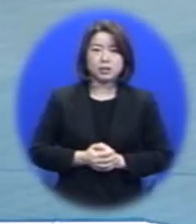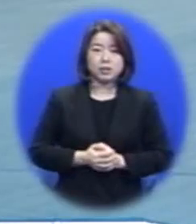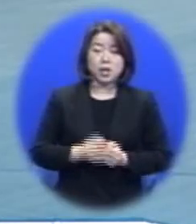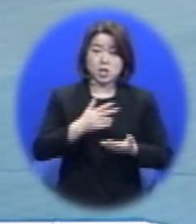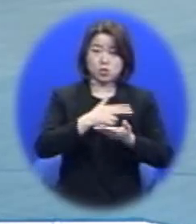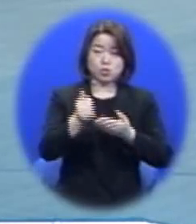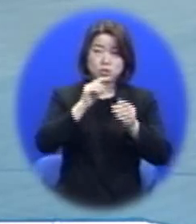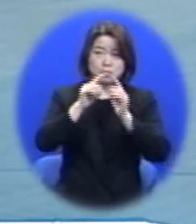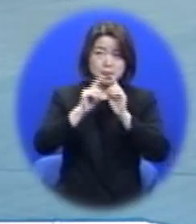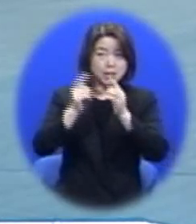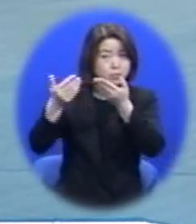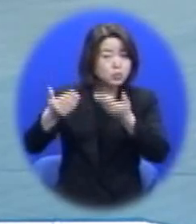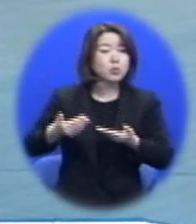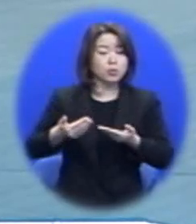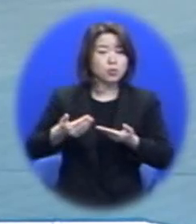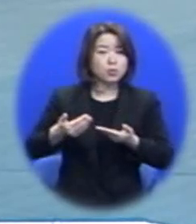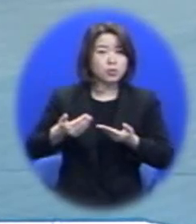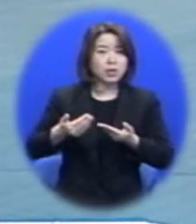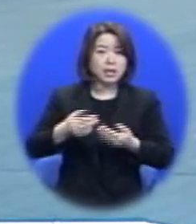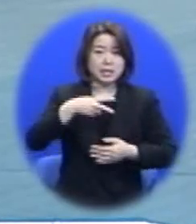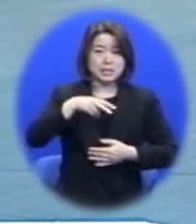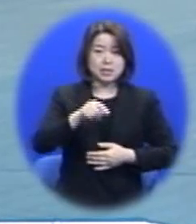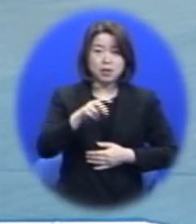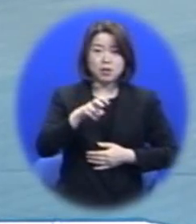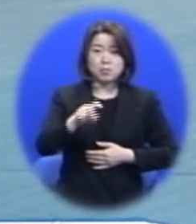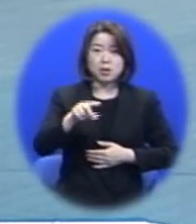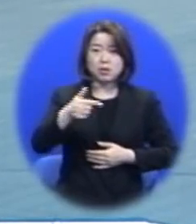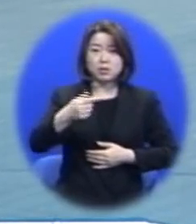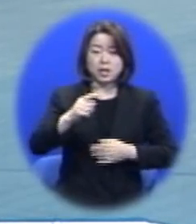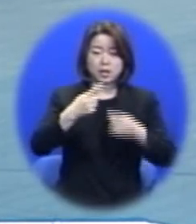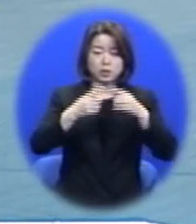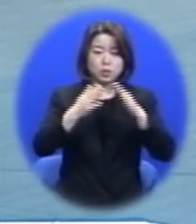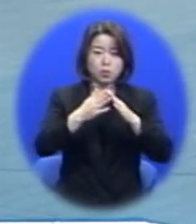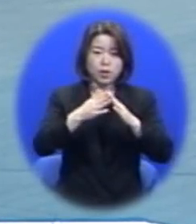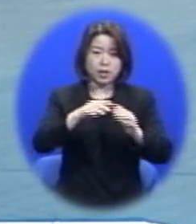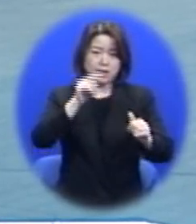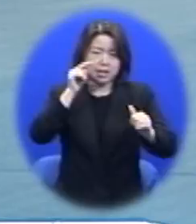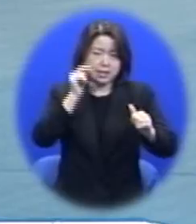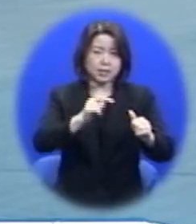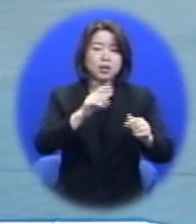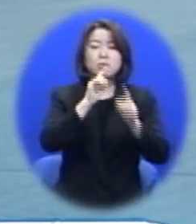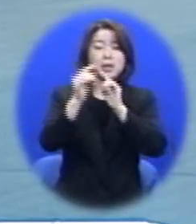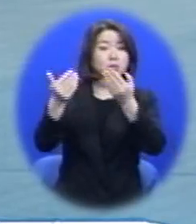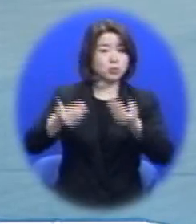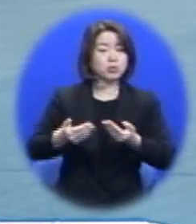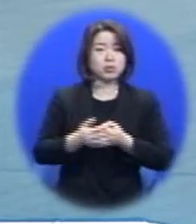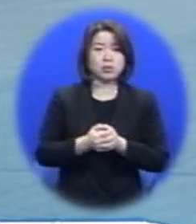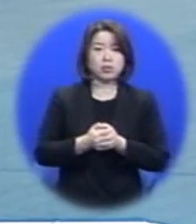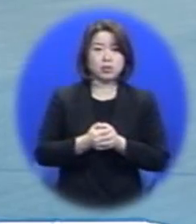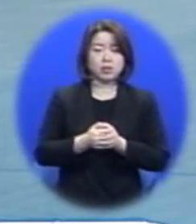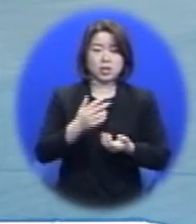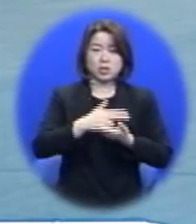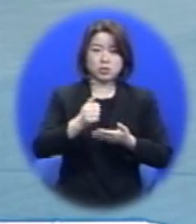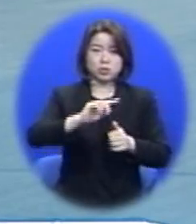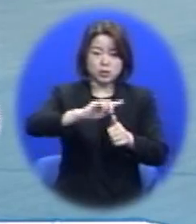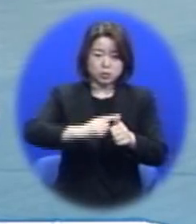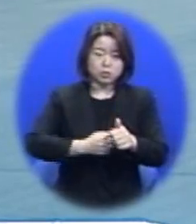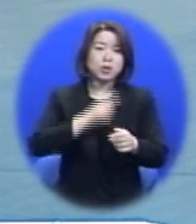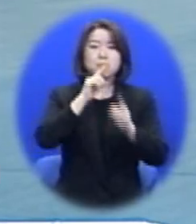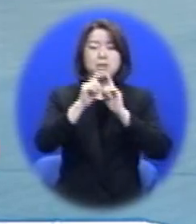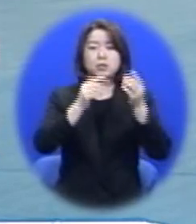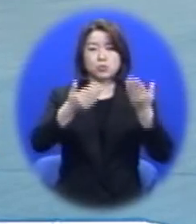주님이 말씀하셨어요. 서머나 교회를 지칭해서 말씀하셨어요. 주님은 스스로에 대해서